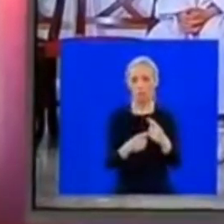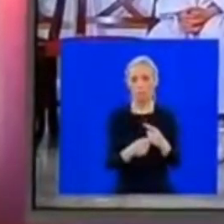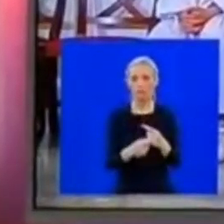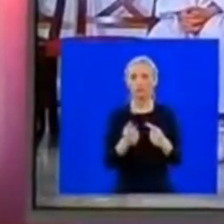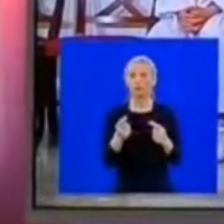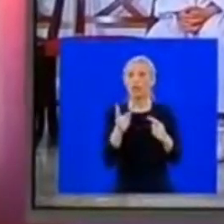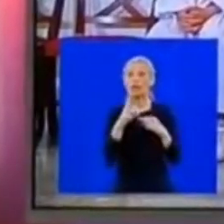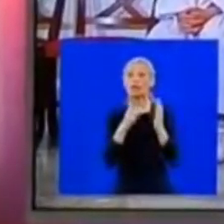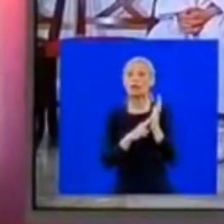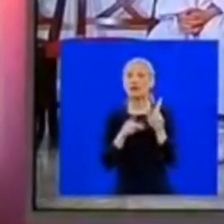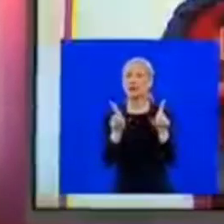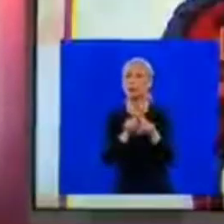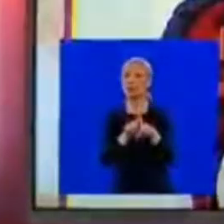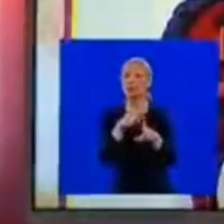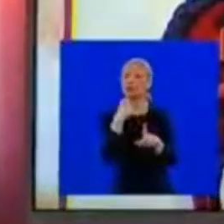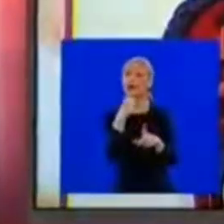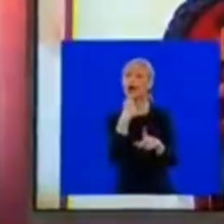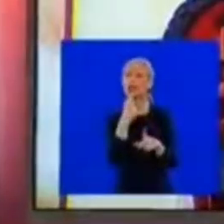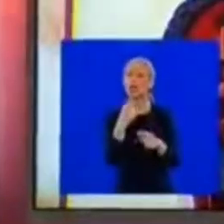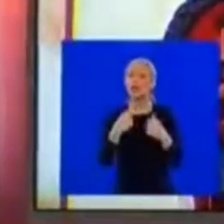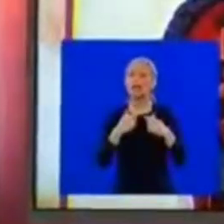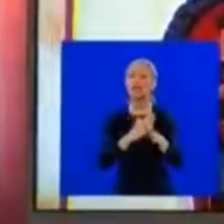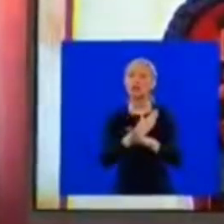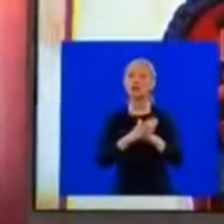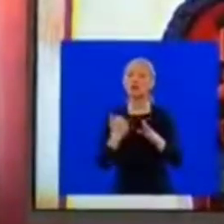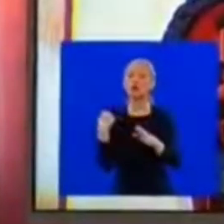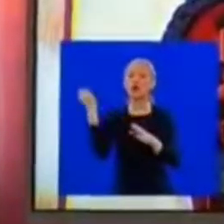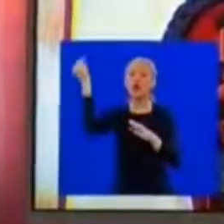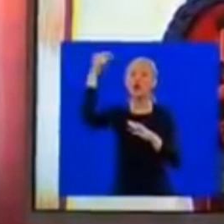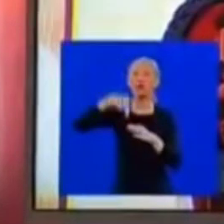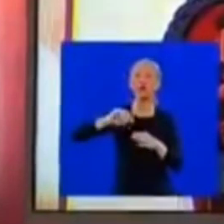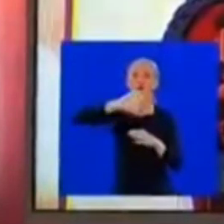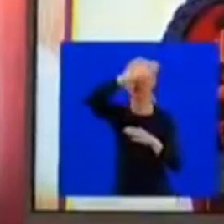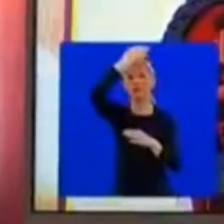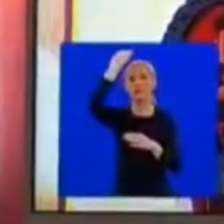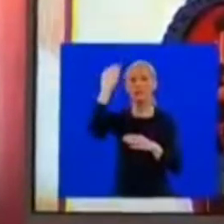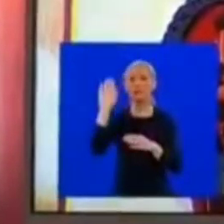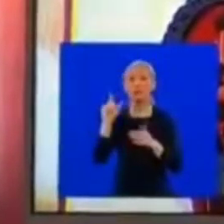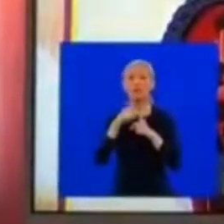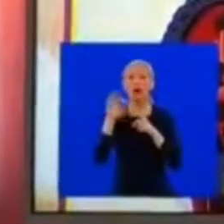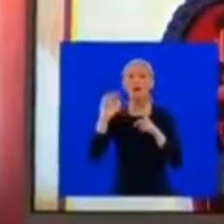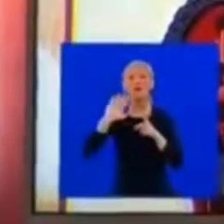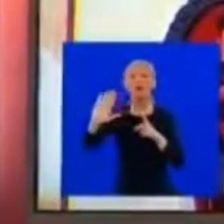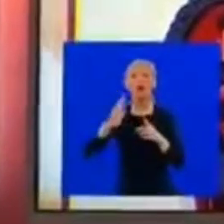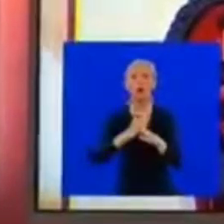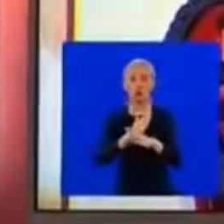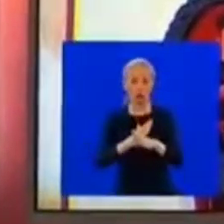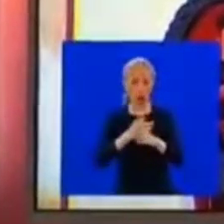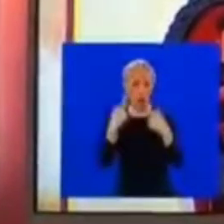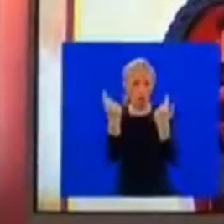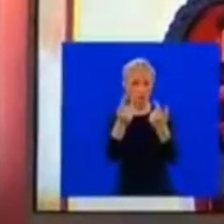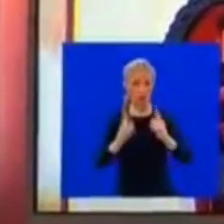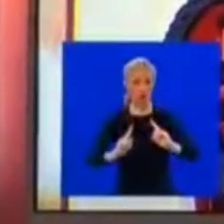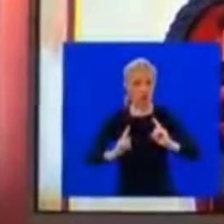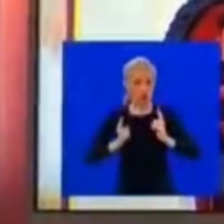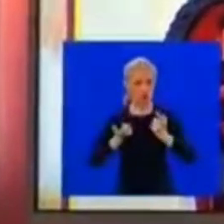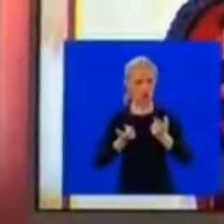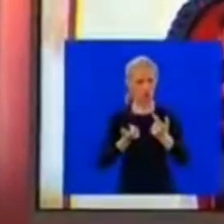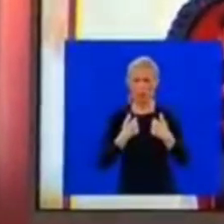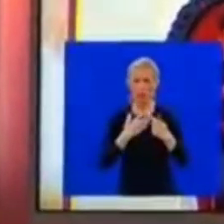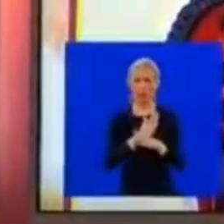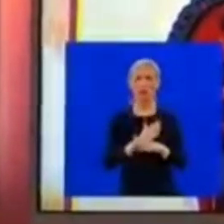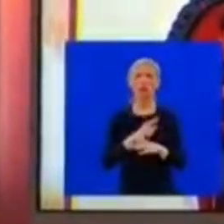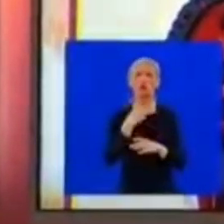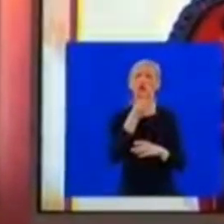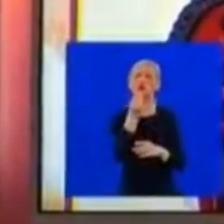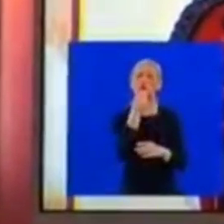Kod Ivana također Isus govori, ja sam kruh koji je sišao s neba, po tom kruhu ćete živjeti, nisam ja kruh onaj koji su jeli vaši